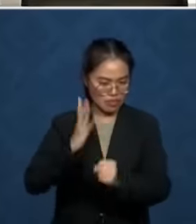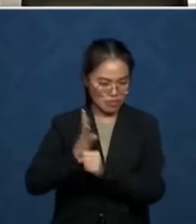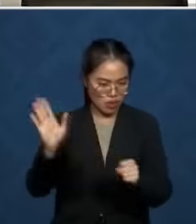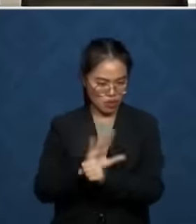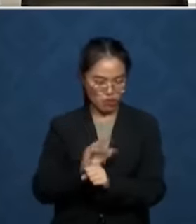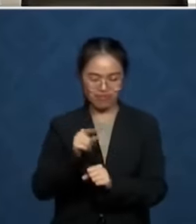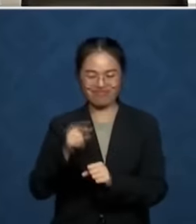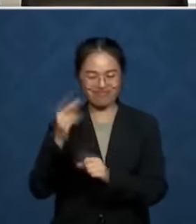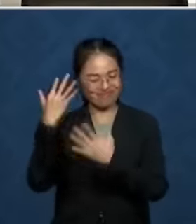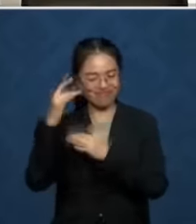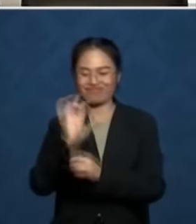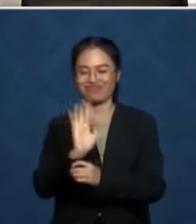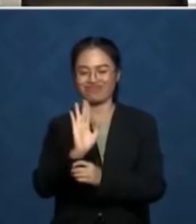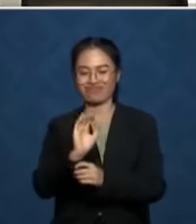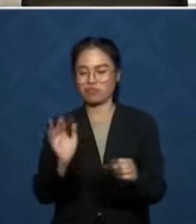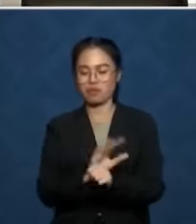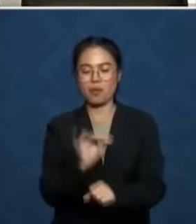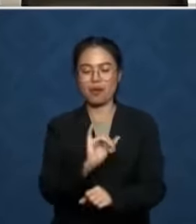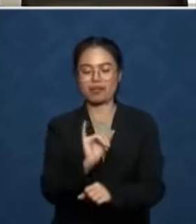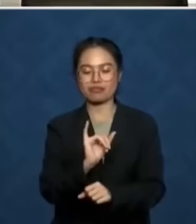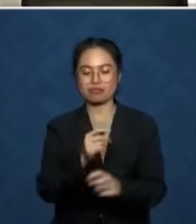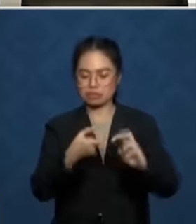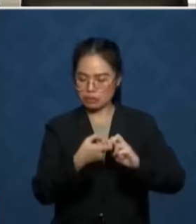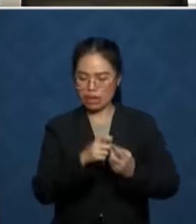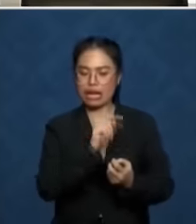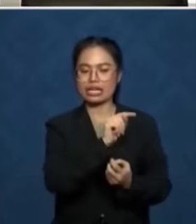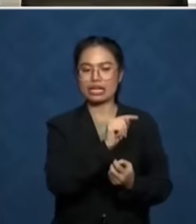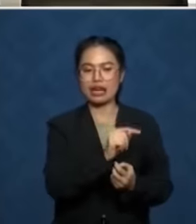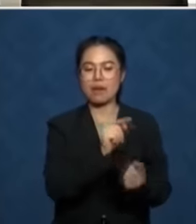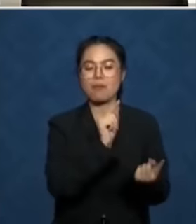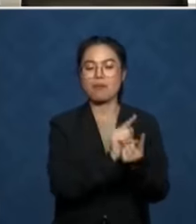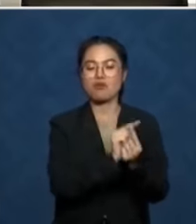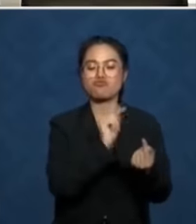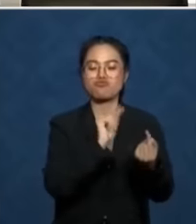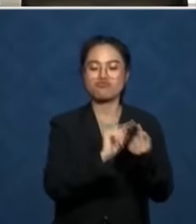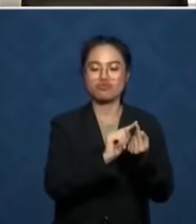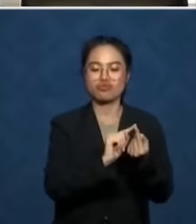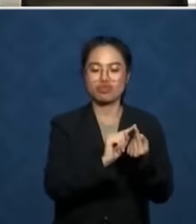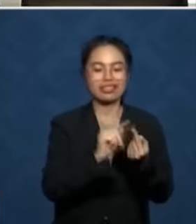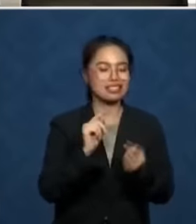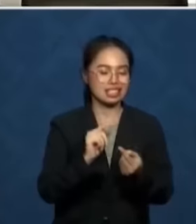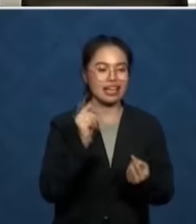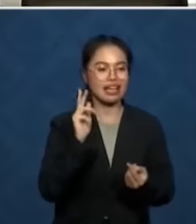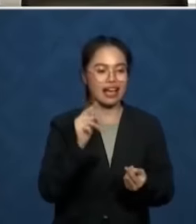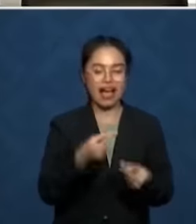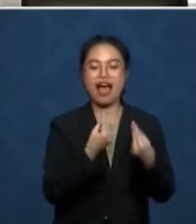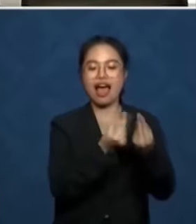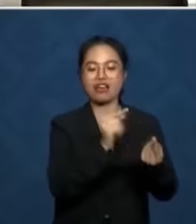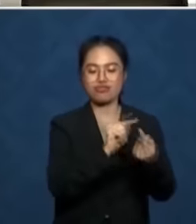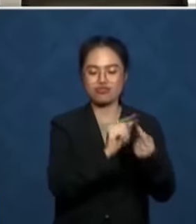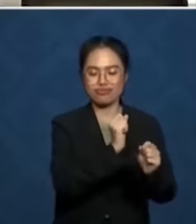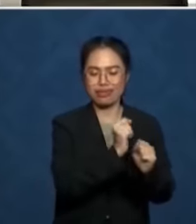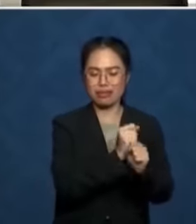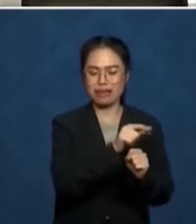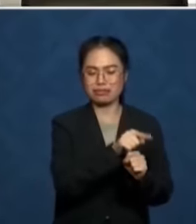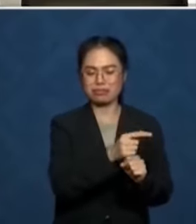แต่จะเป็นการยิ่งตอกย้ำฉายาเซลแมนสแตนชินให้กลายเป็นผลงานชิ้นโบดำประ